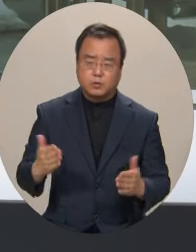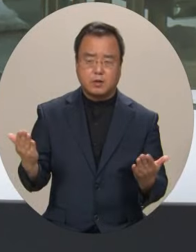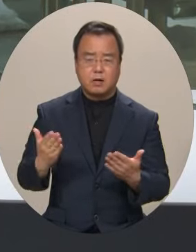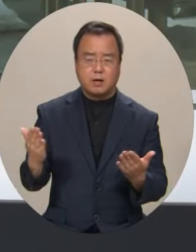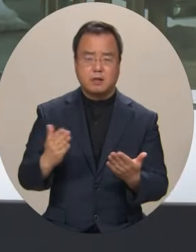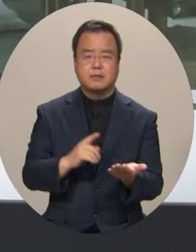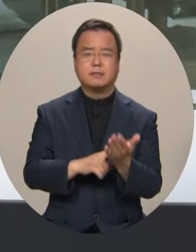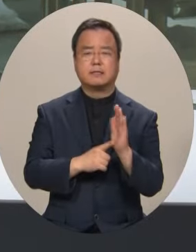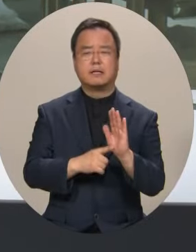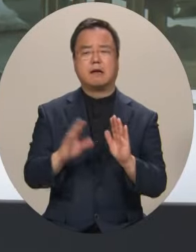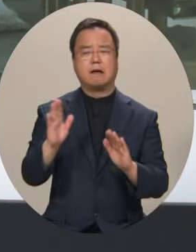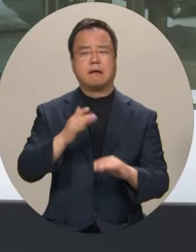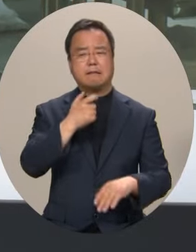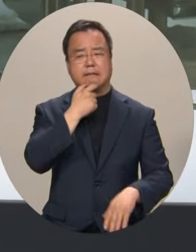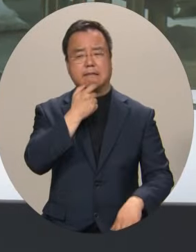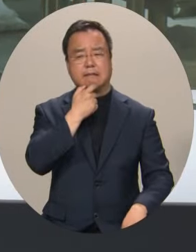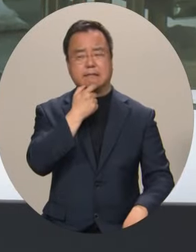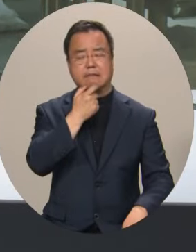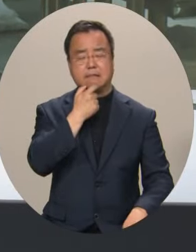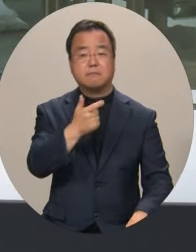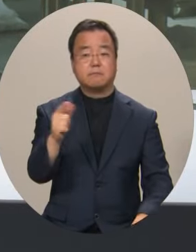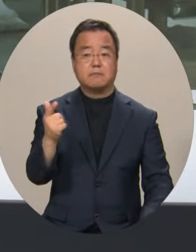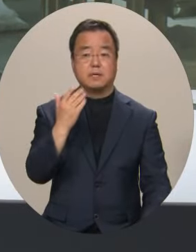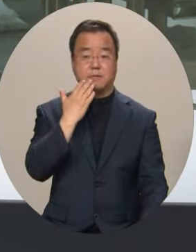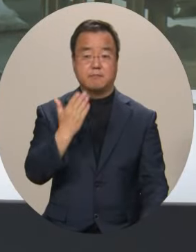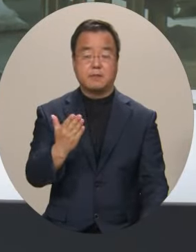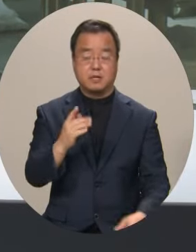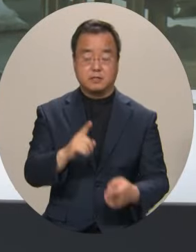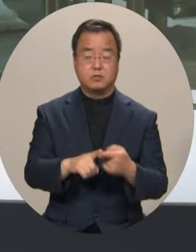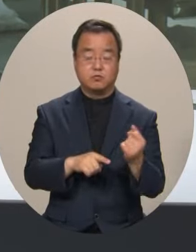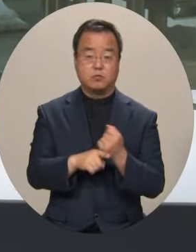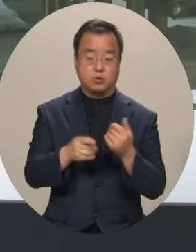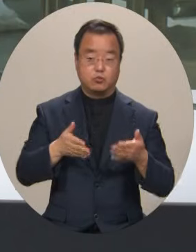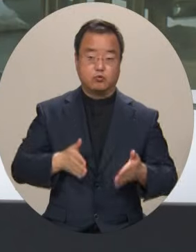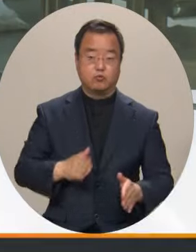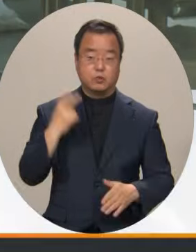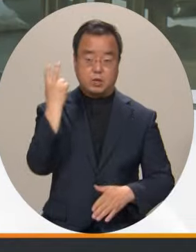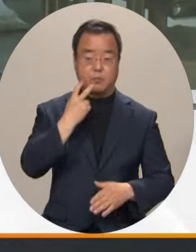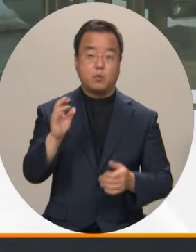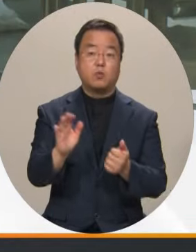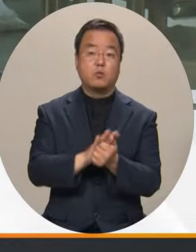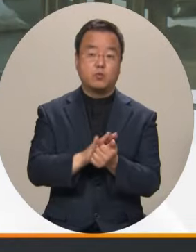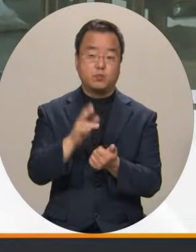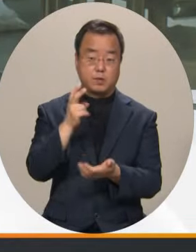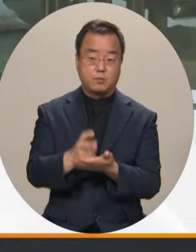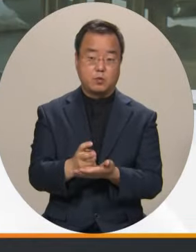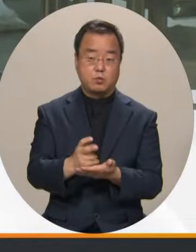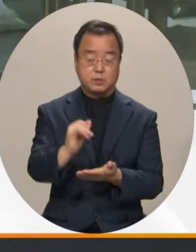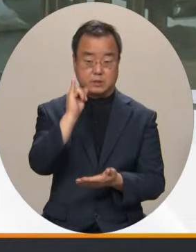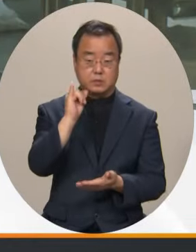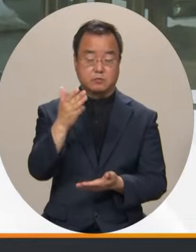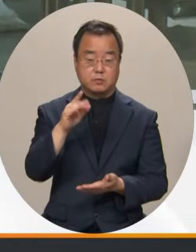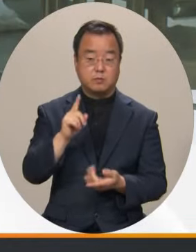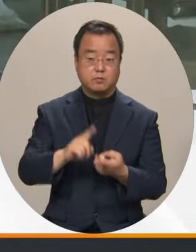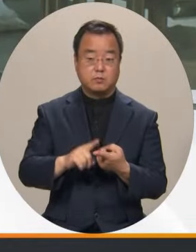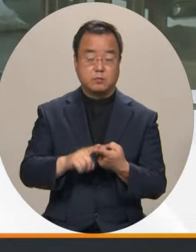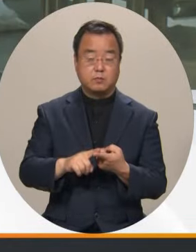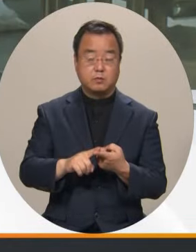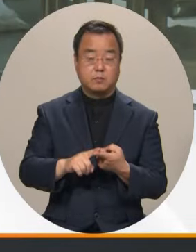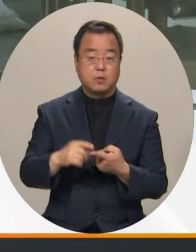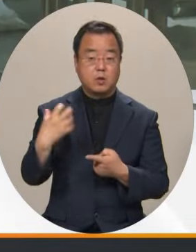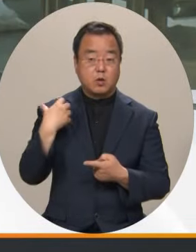꺼리는 분들이 계실 것 같습니다 그래서이 보호 출산제도 함께 시행이 되는데이 제도가 시행되면 보장원 어떤 역할을